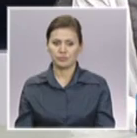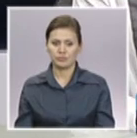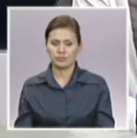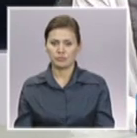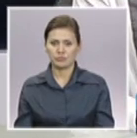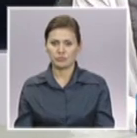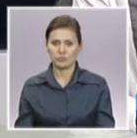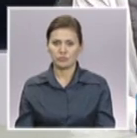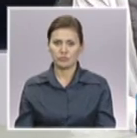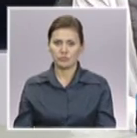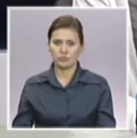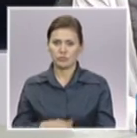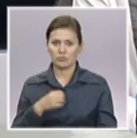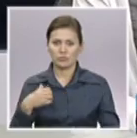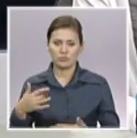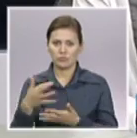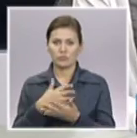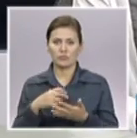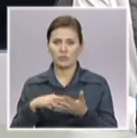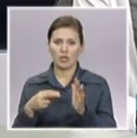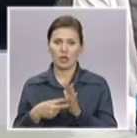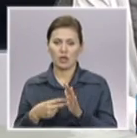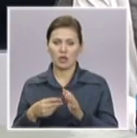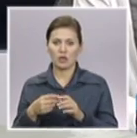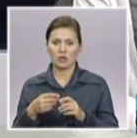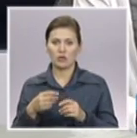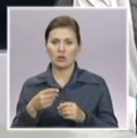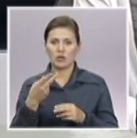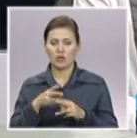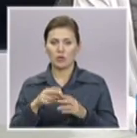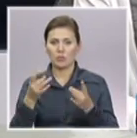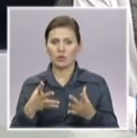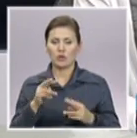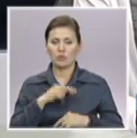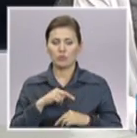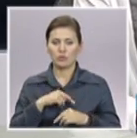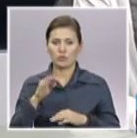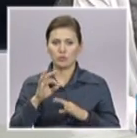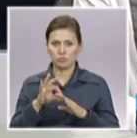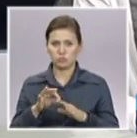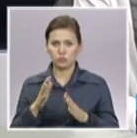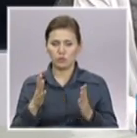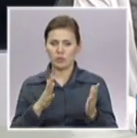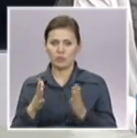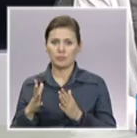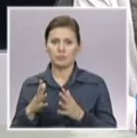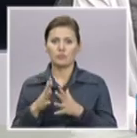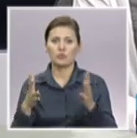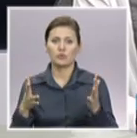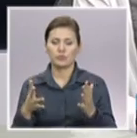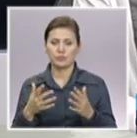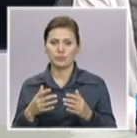будет такой задачи перед ним собрать и сдать какой-то, да, план. Конечно, это намного упростит работу и наведет максимальный порядок на